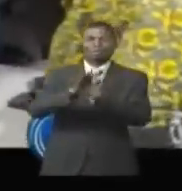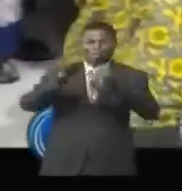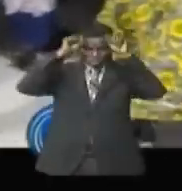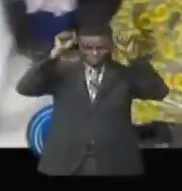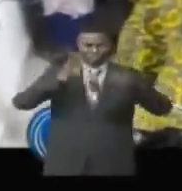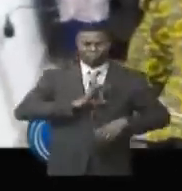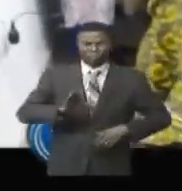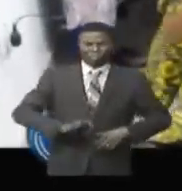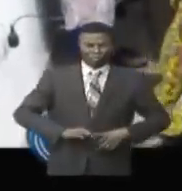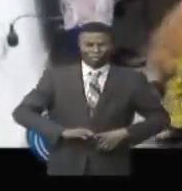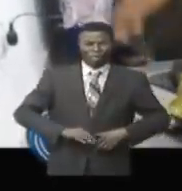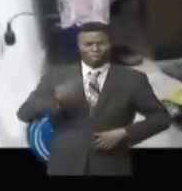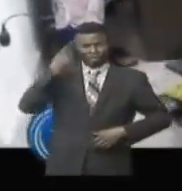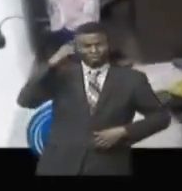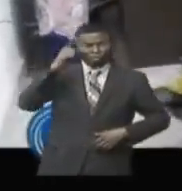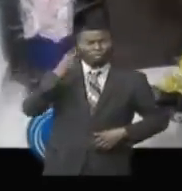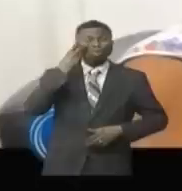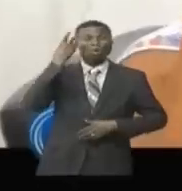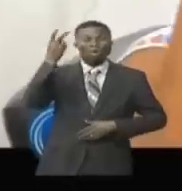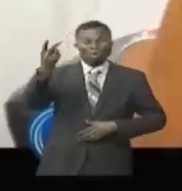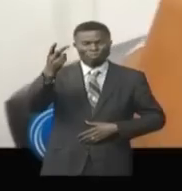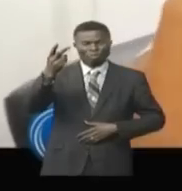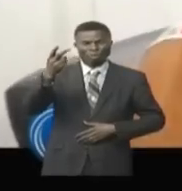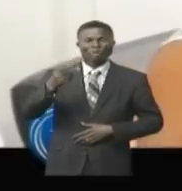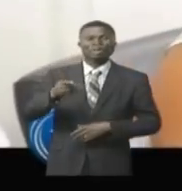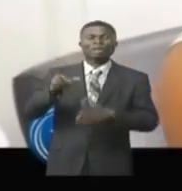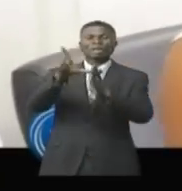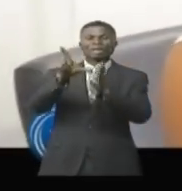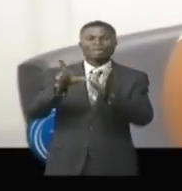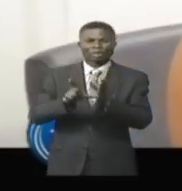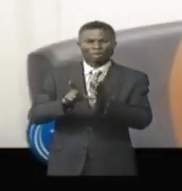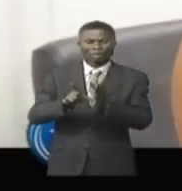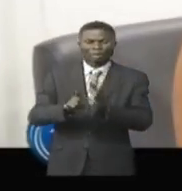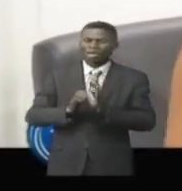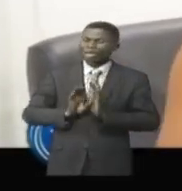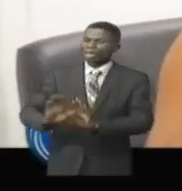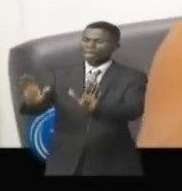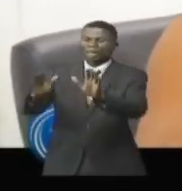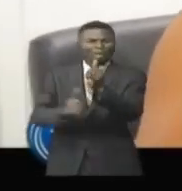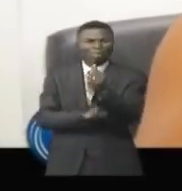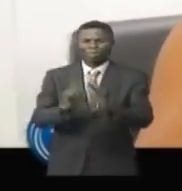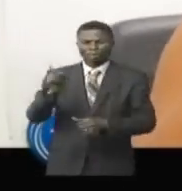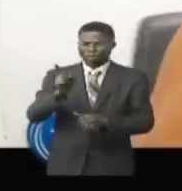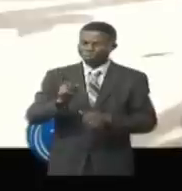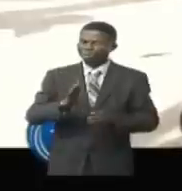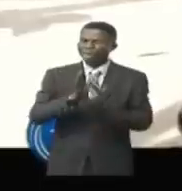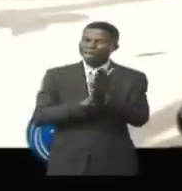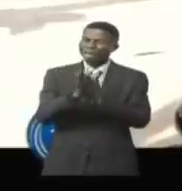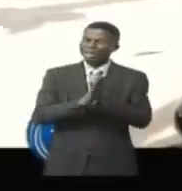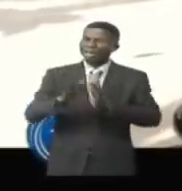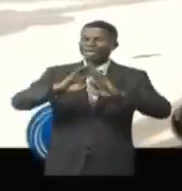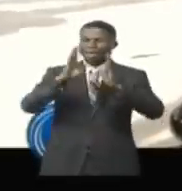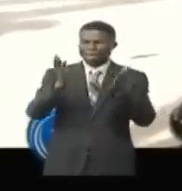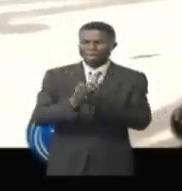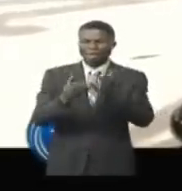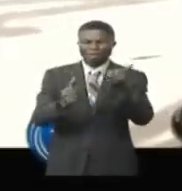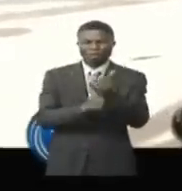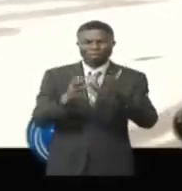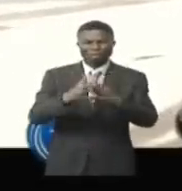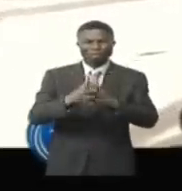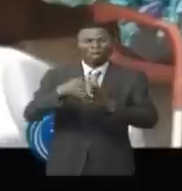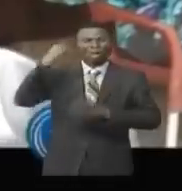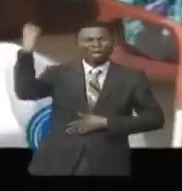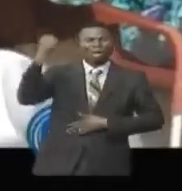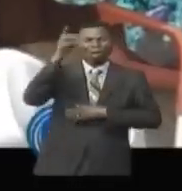pour la matérialisation de la vision portant du principe « Ne laisser personne pour compte » en référence au partenariat mondial de